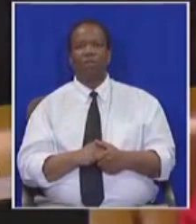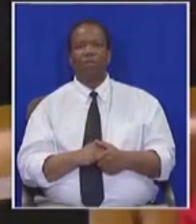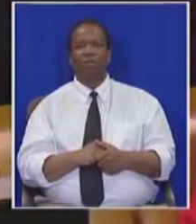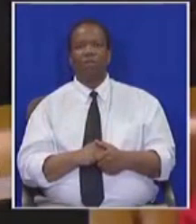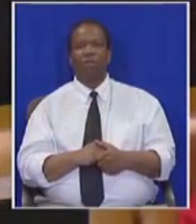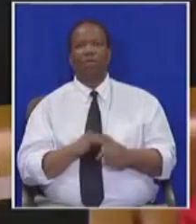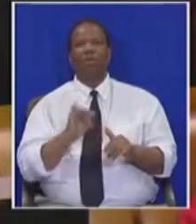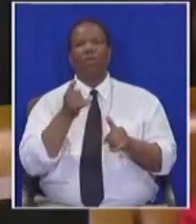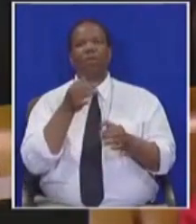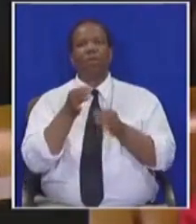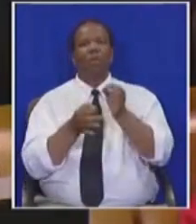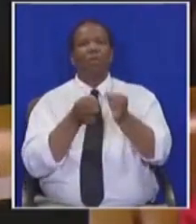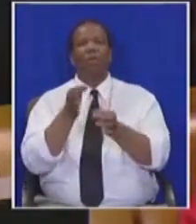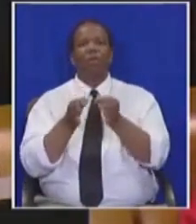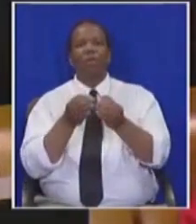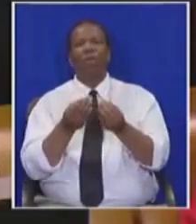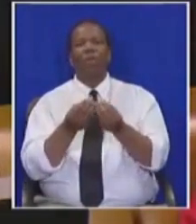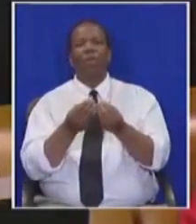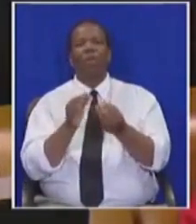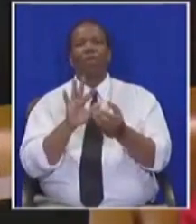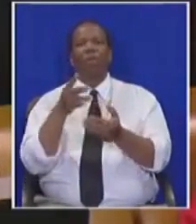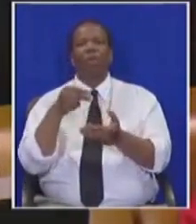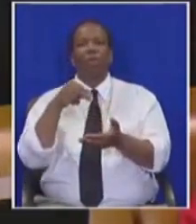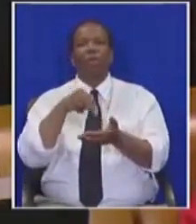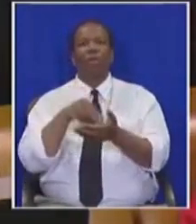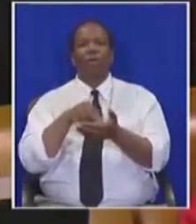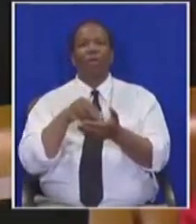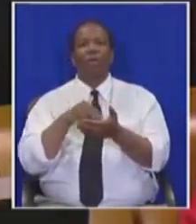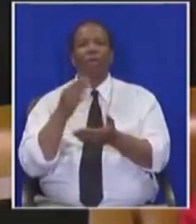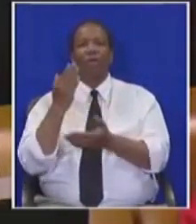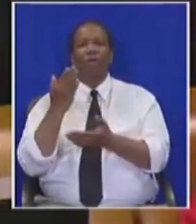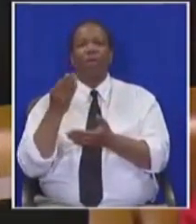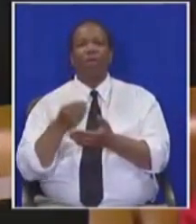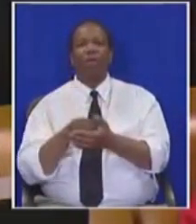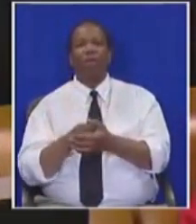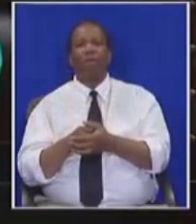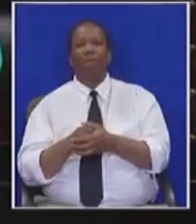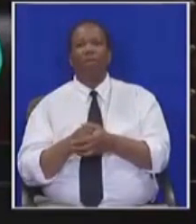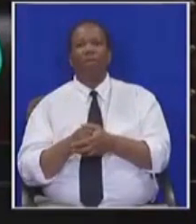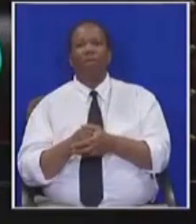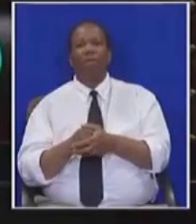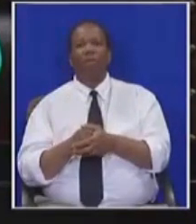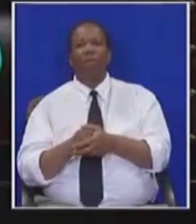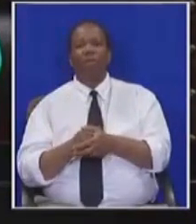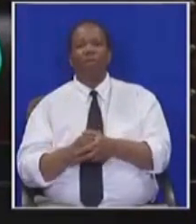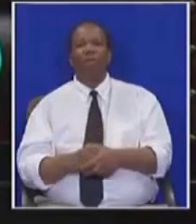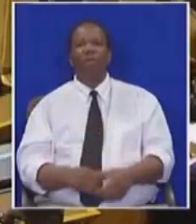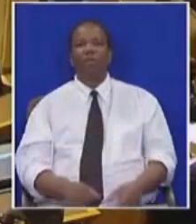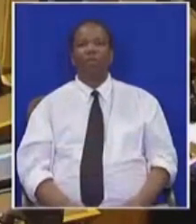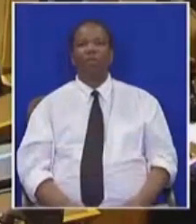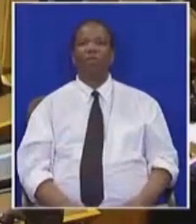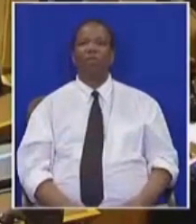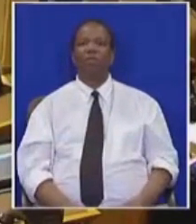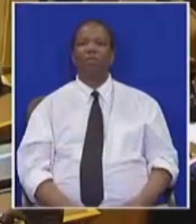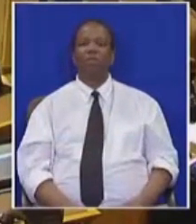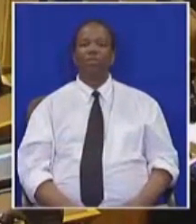Kodwa hayi ukuthi uvela usuku nje. Point of order, speaker. What's the point of order, honorable Mente? Umbuzo ukhona